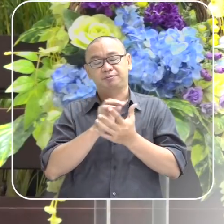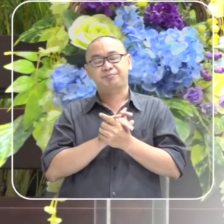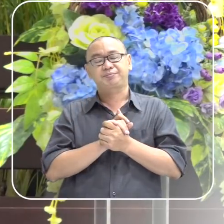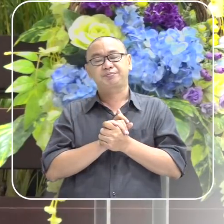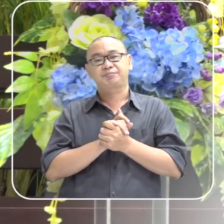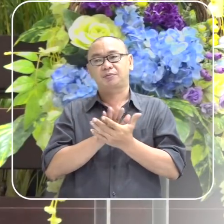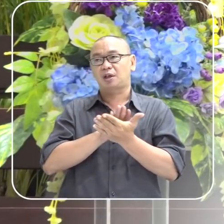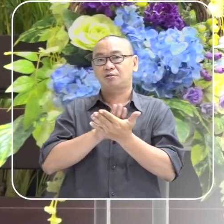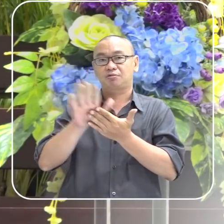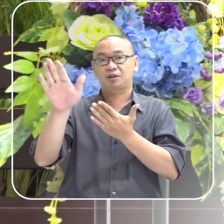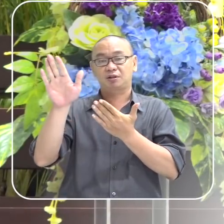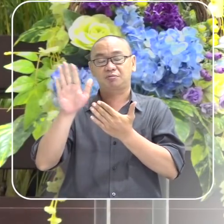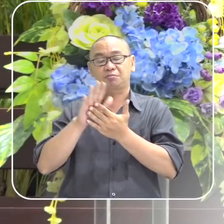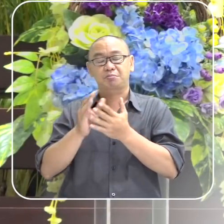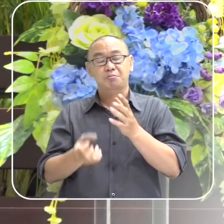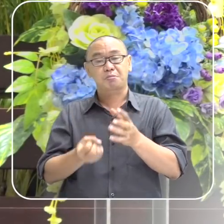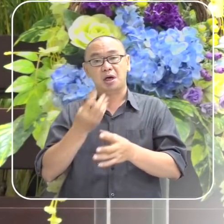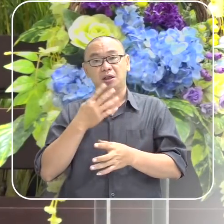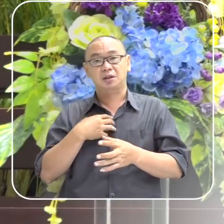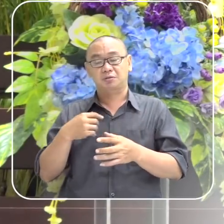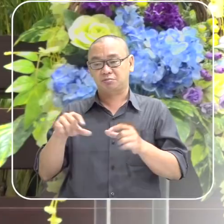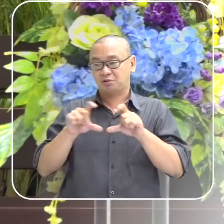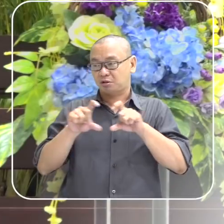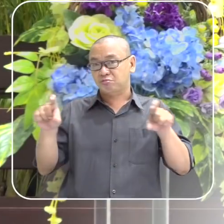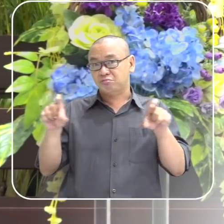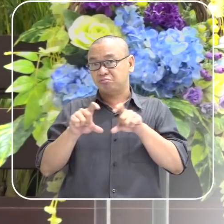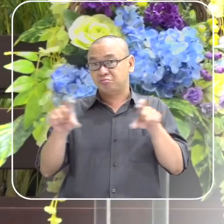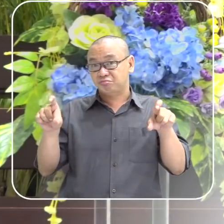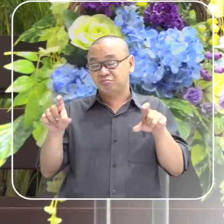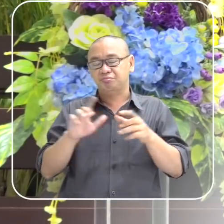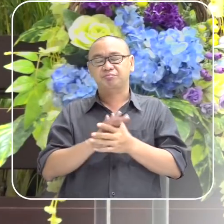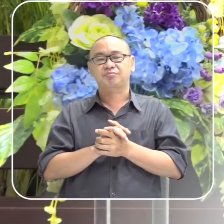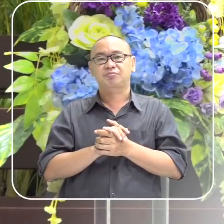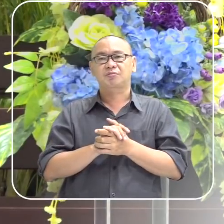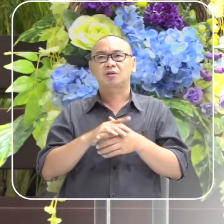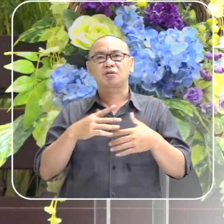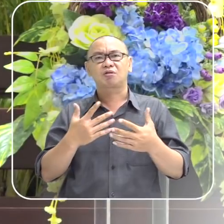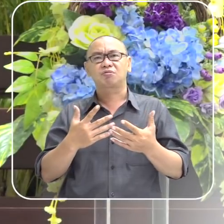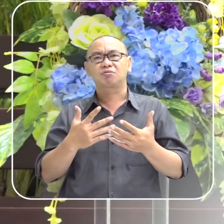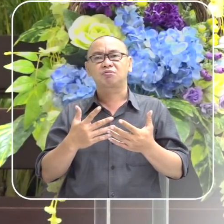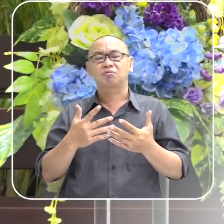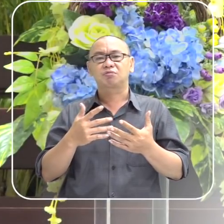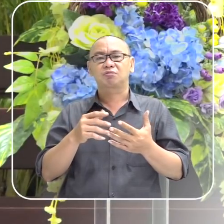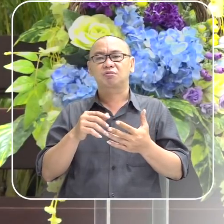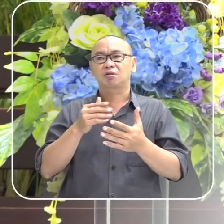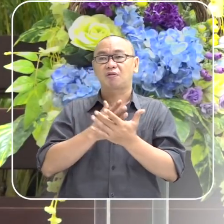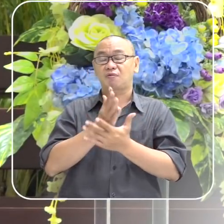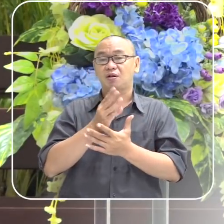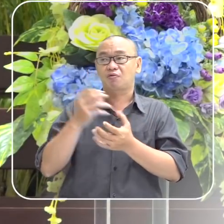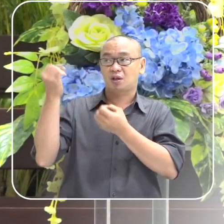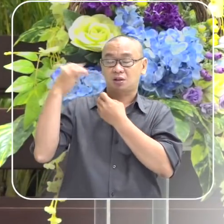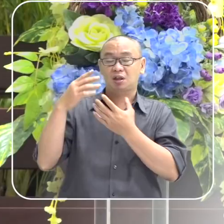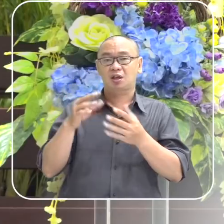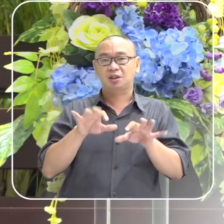pertama, transfer ke rekening bank yang tercantum di layar maupun dari warta